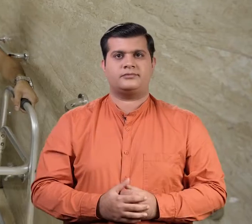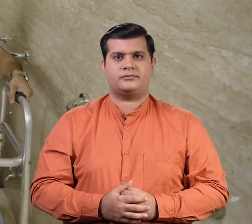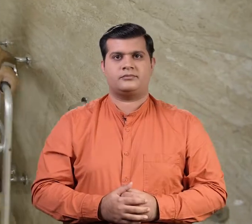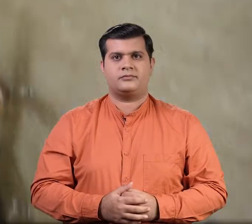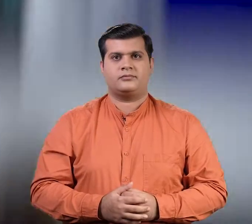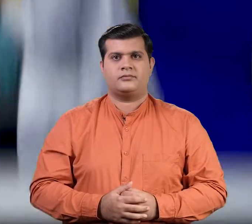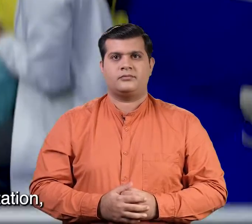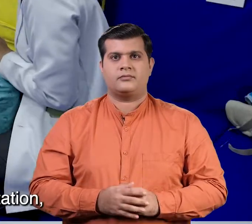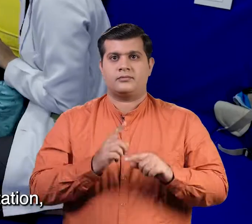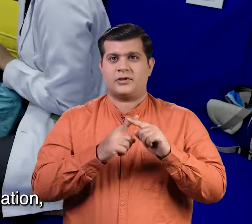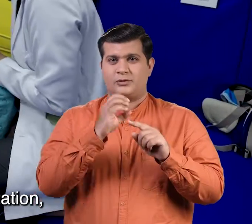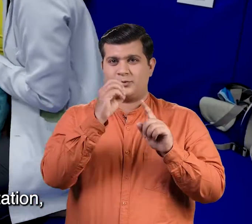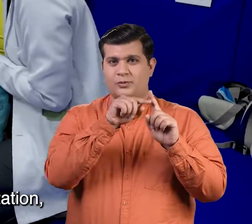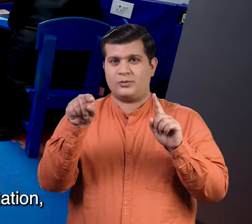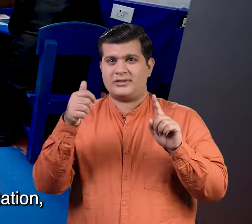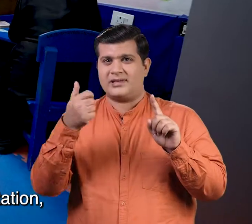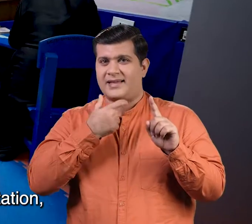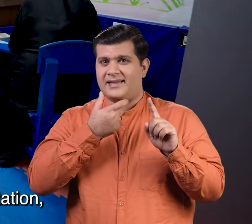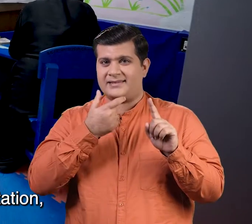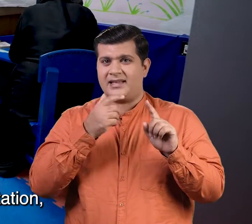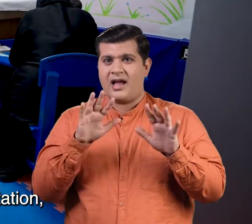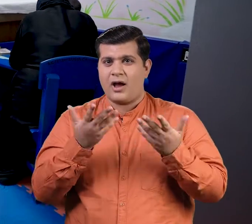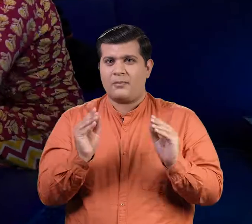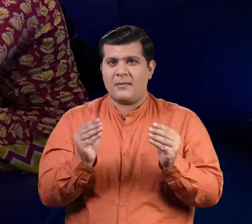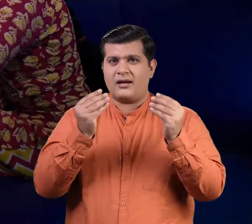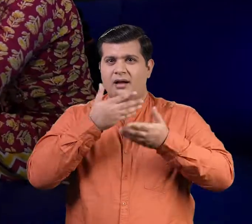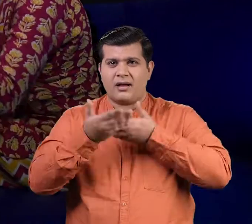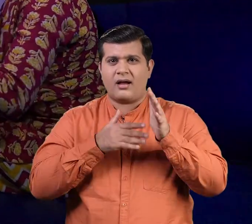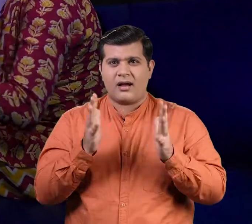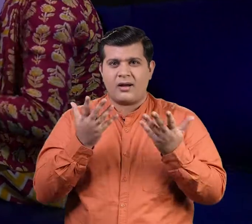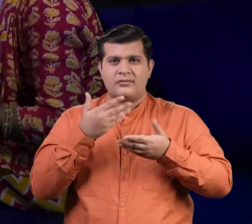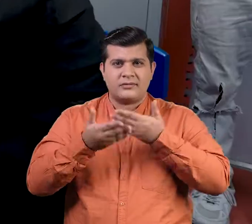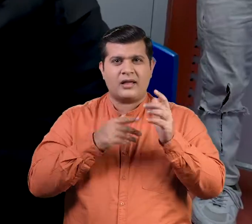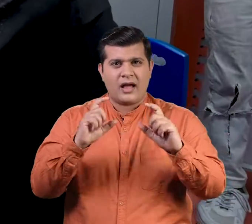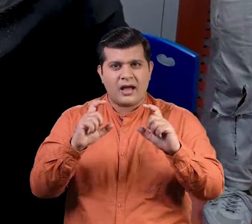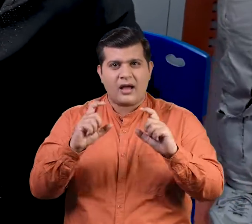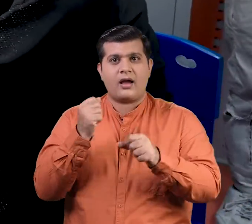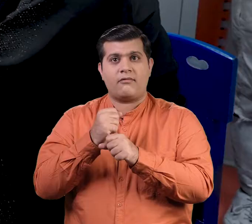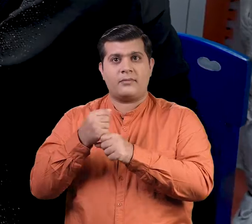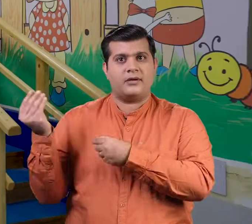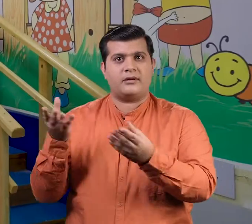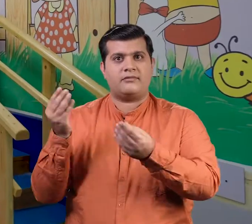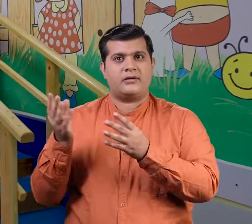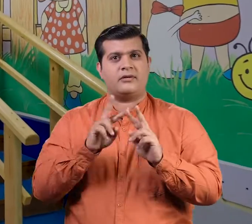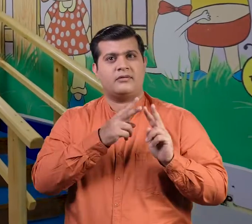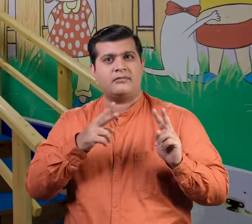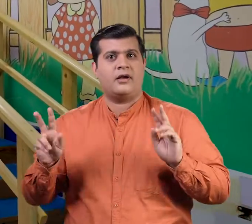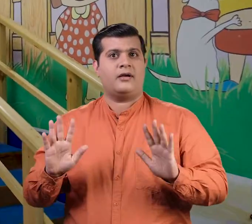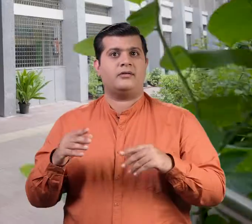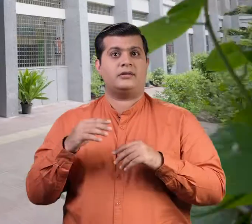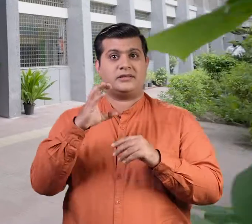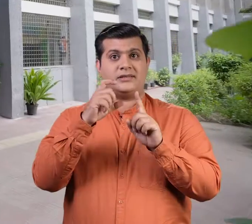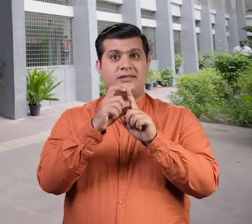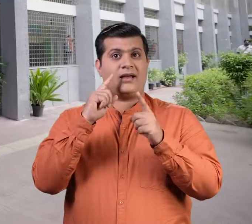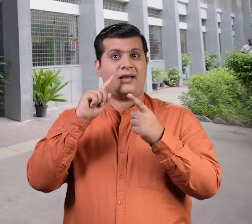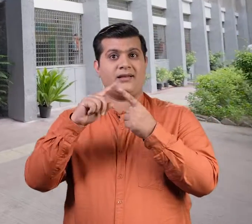का लक्ष्य है। 0 से 6 वर्ष के दिव्यांग बच्चों के पुनर्वास, देखभाल और इलाज के लिए भारत सरकार द्वारा PDUNI-PPD